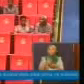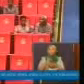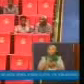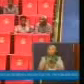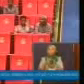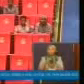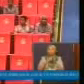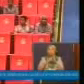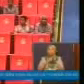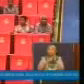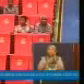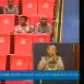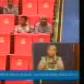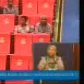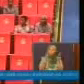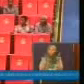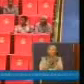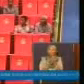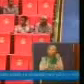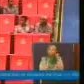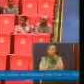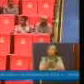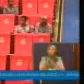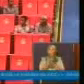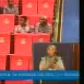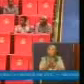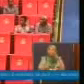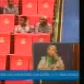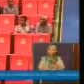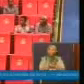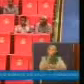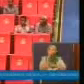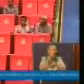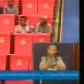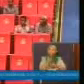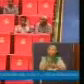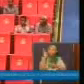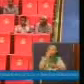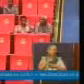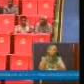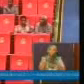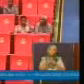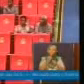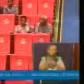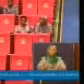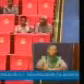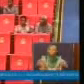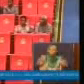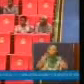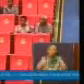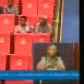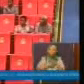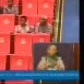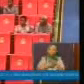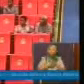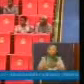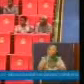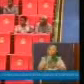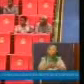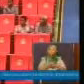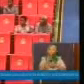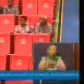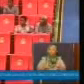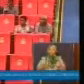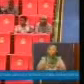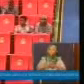14.2. Kama tutapita muda wa kumaliza shughuli za bunge, basi nitumie muda wa mwenyekiti ambao ni